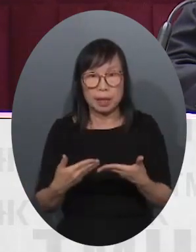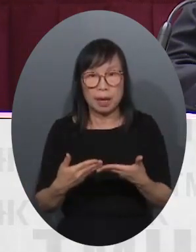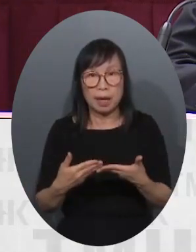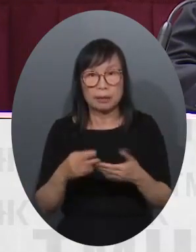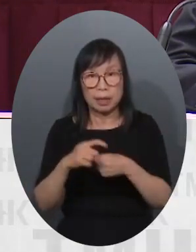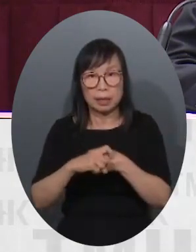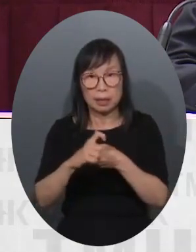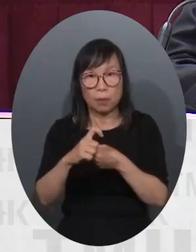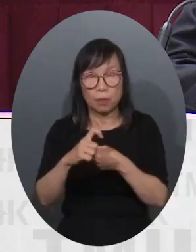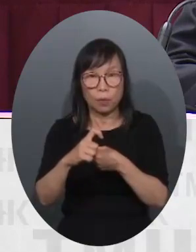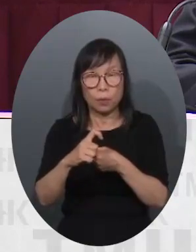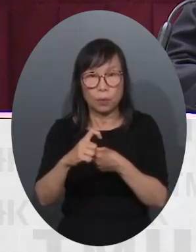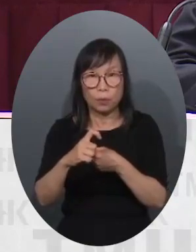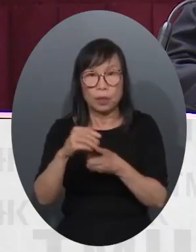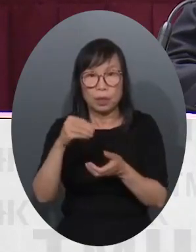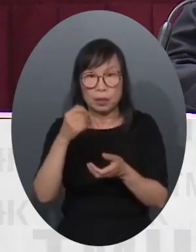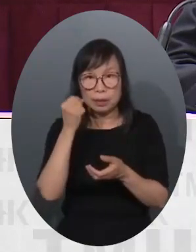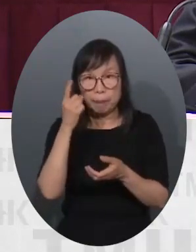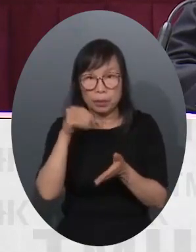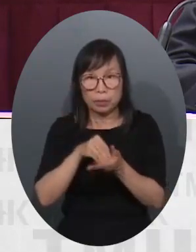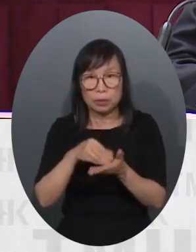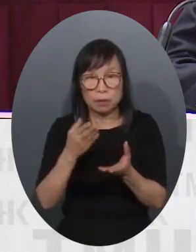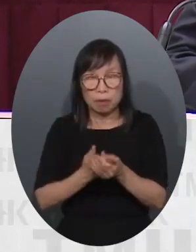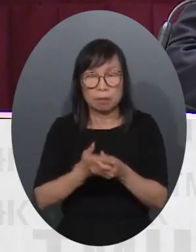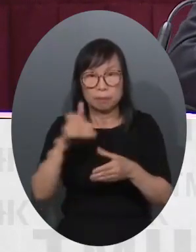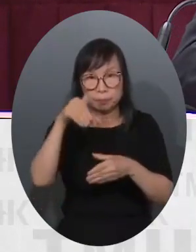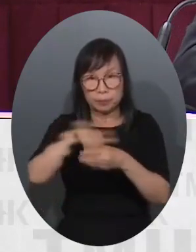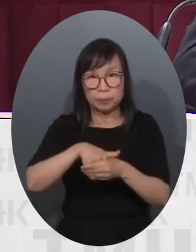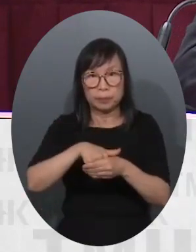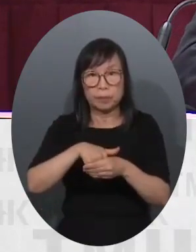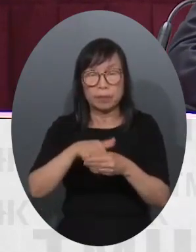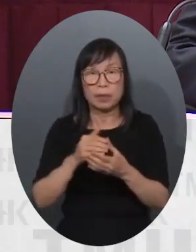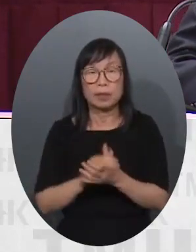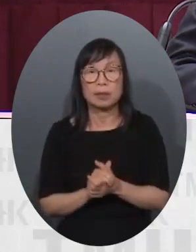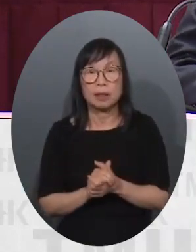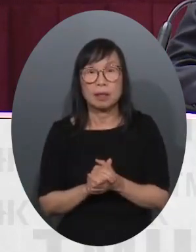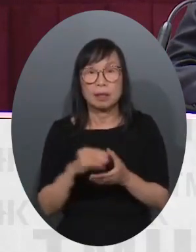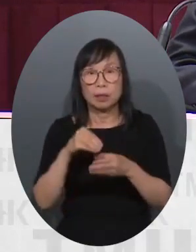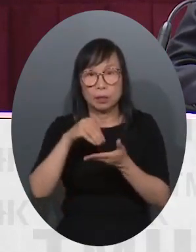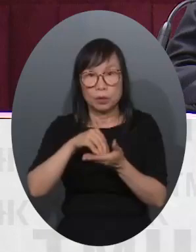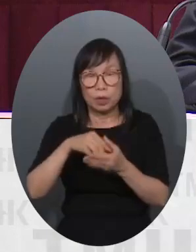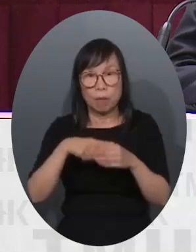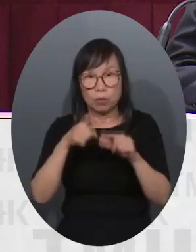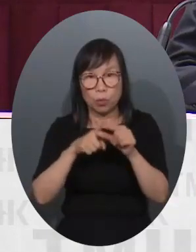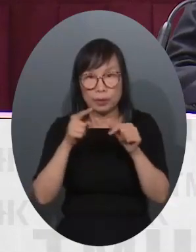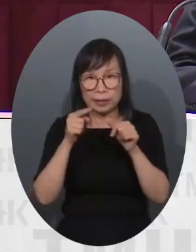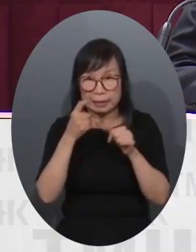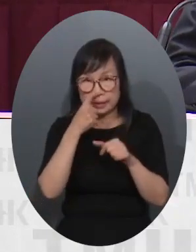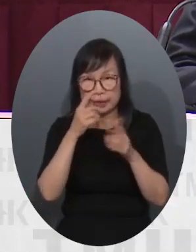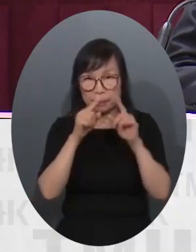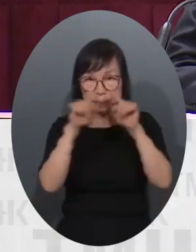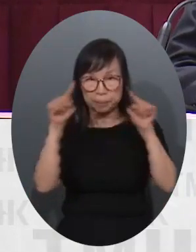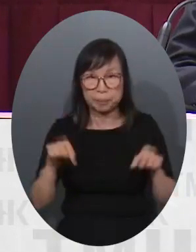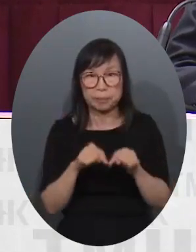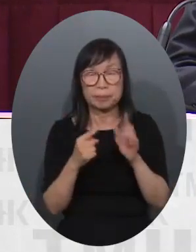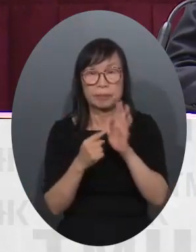第九號特別決議案進行投票。決議案的中英全文已經顯示在屏